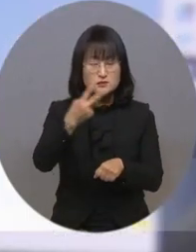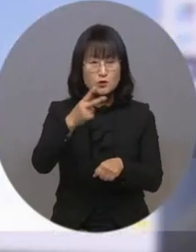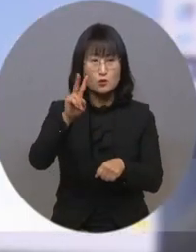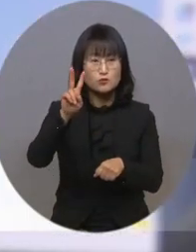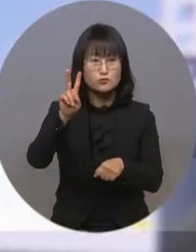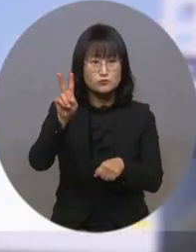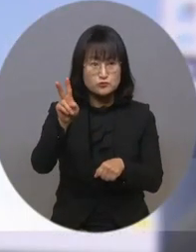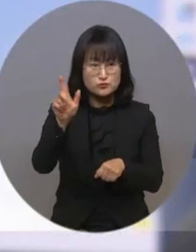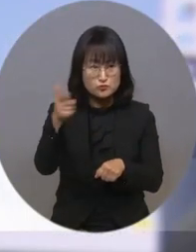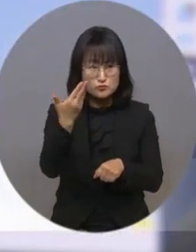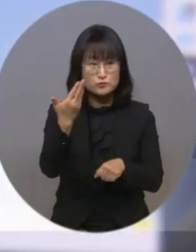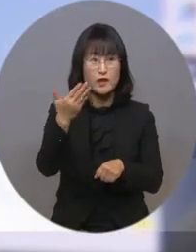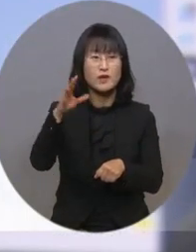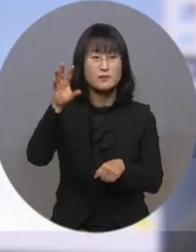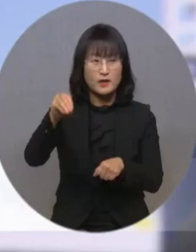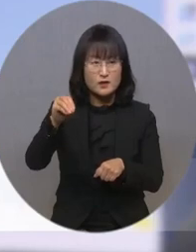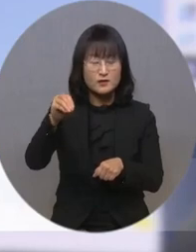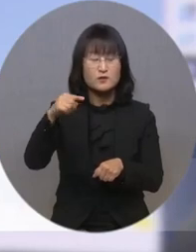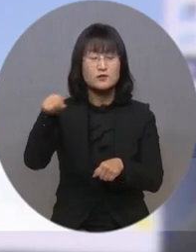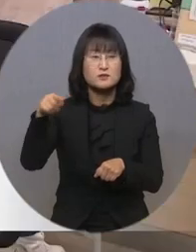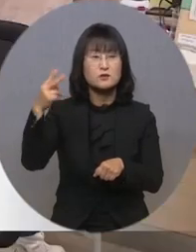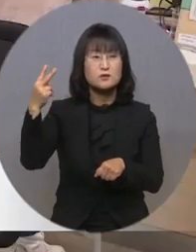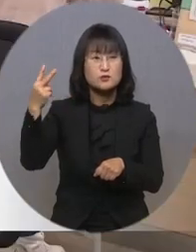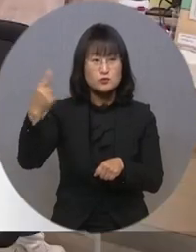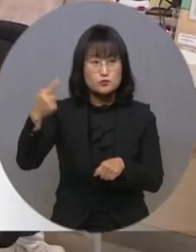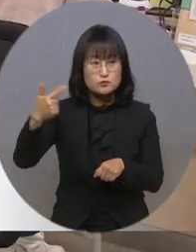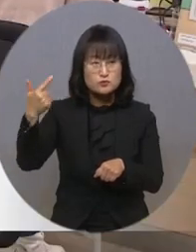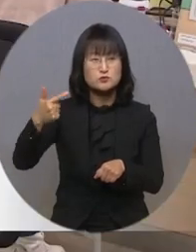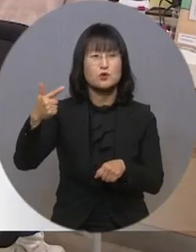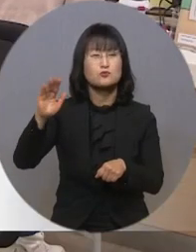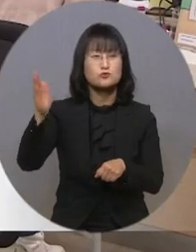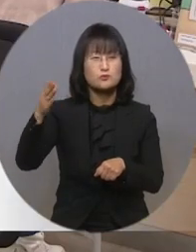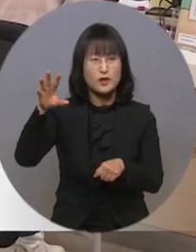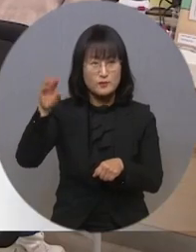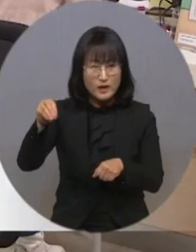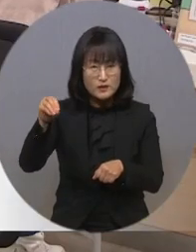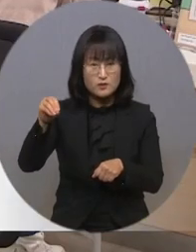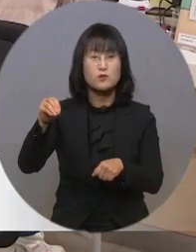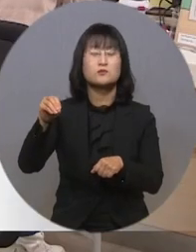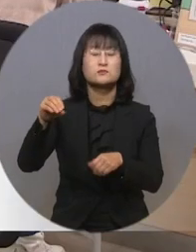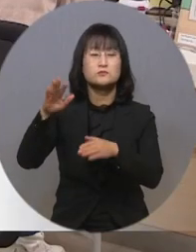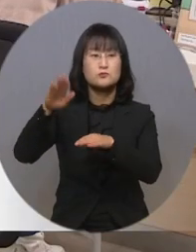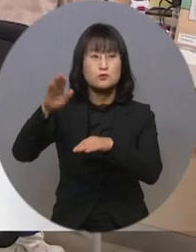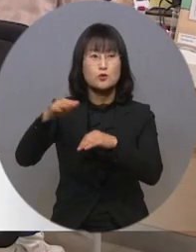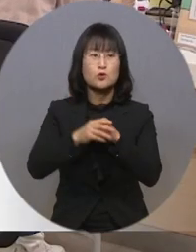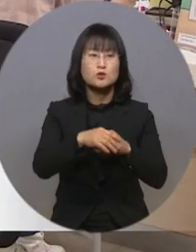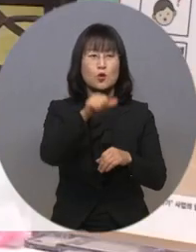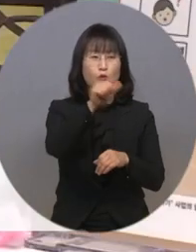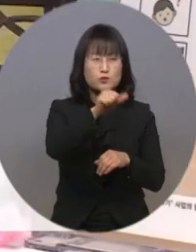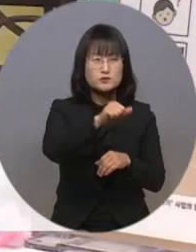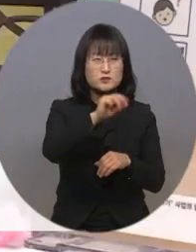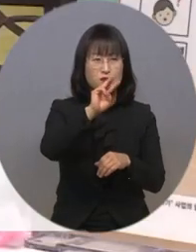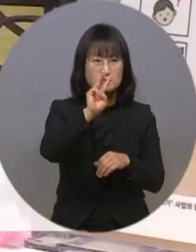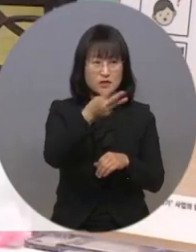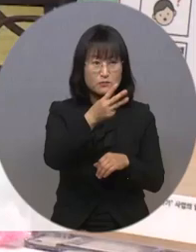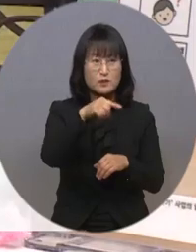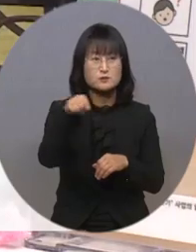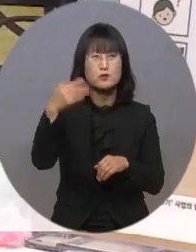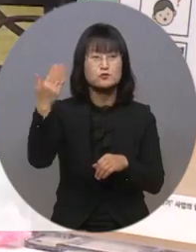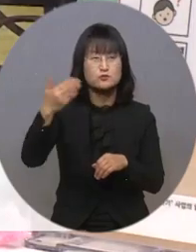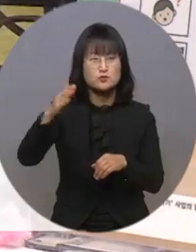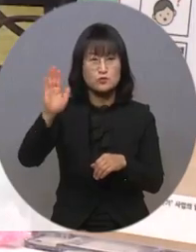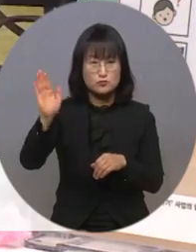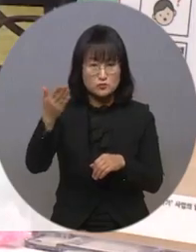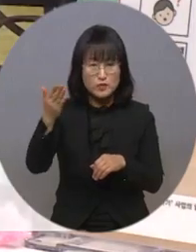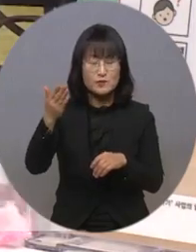원부터 6,900만 원까지 적용하고 있는 기본 재산 공제액을 5,300만 원부터 9,900만